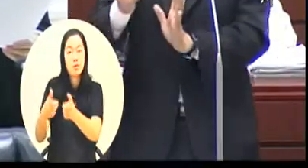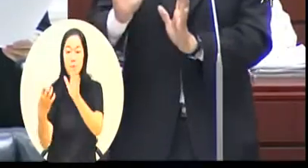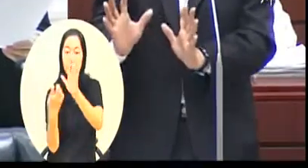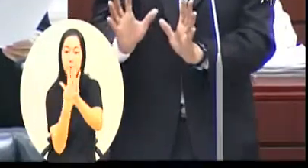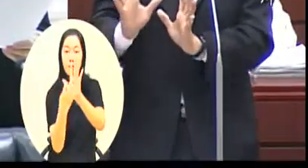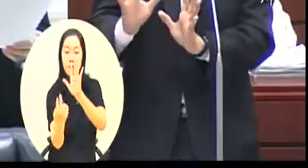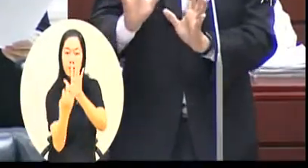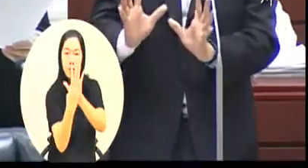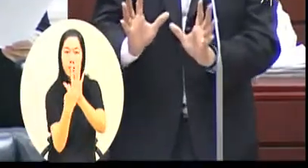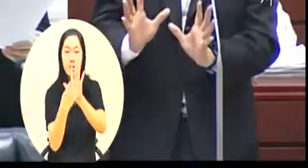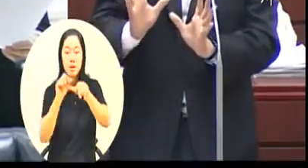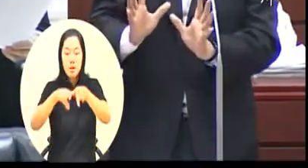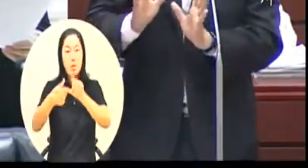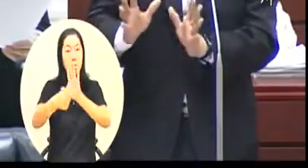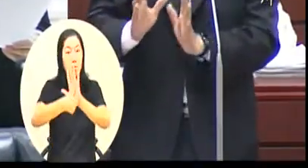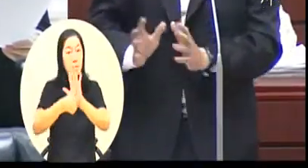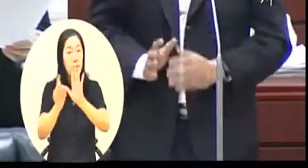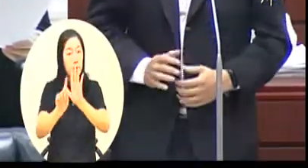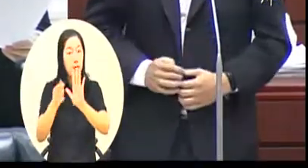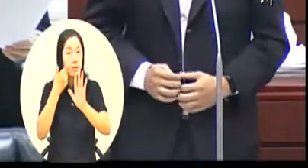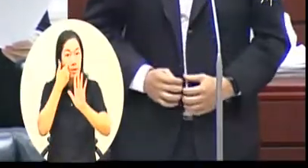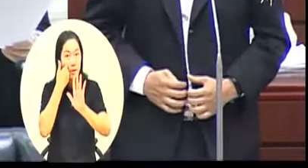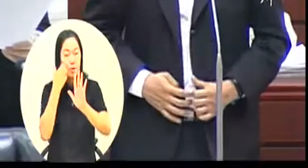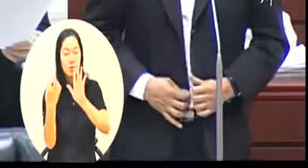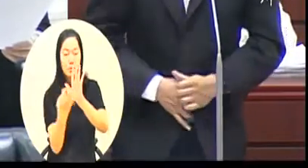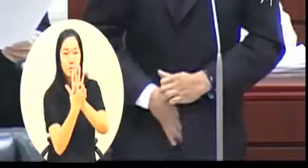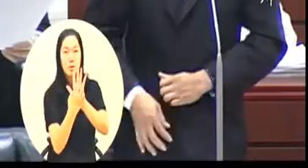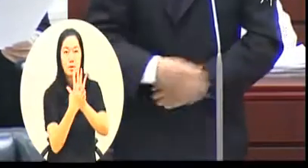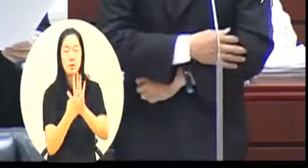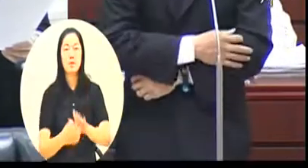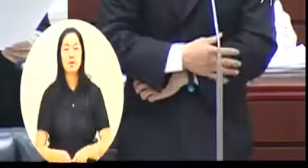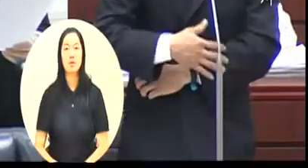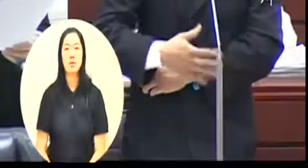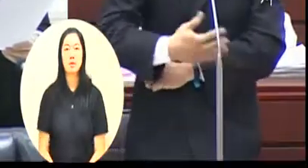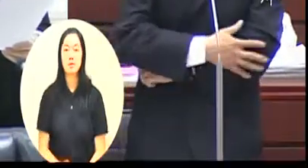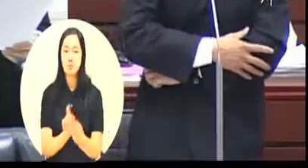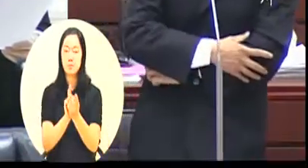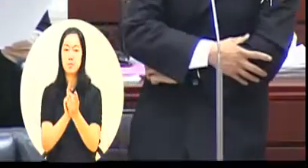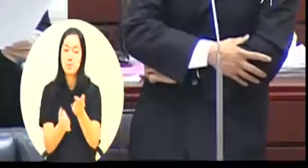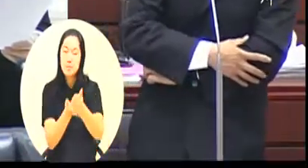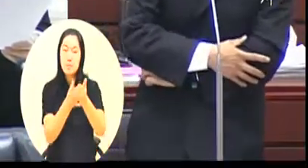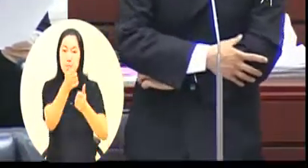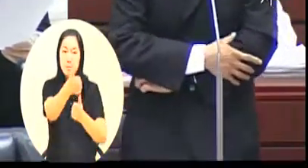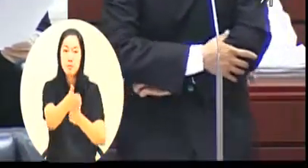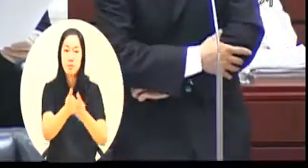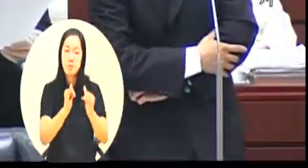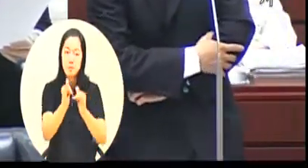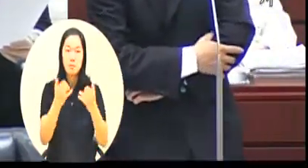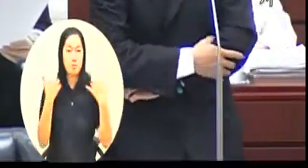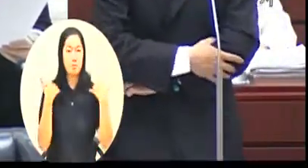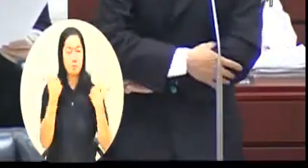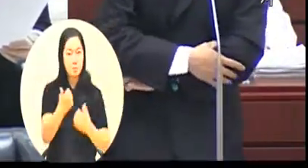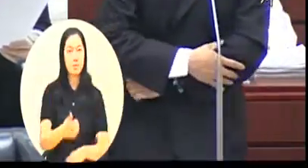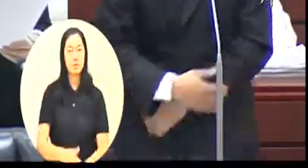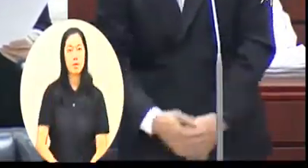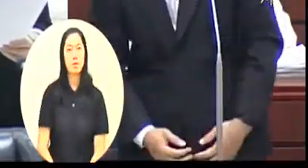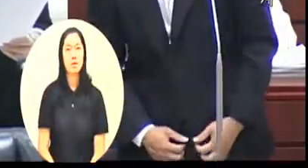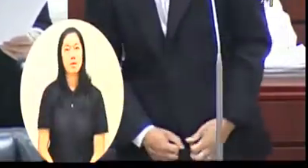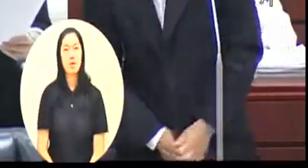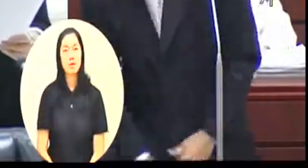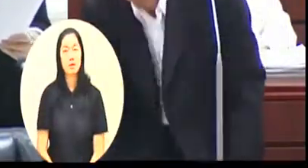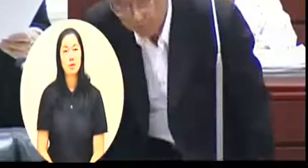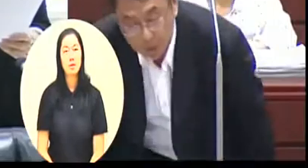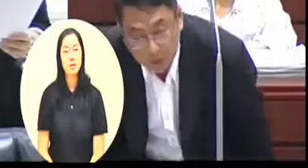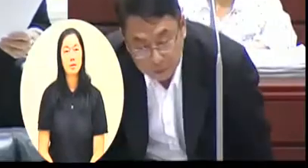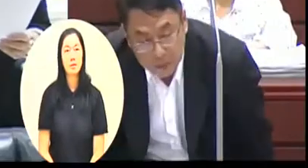是某某企业来认养，来表扬他们的对社会的一些热心的一个回馈。以上。 好，